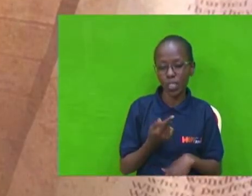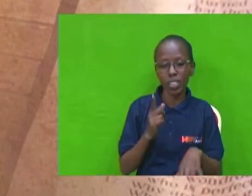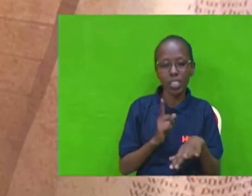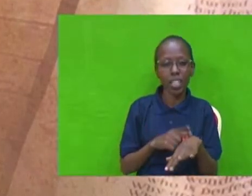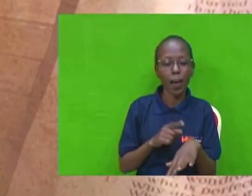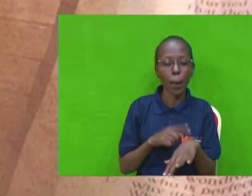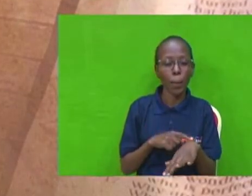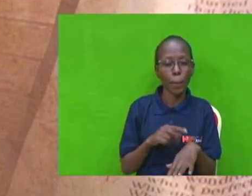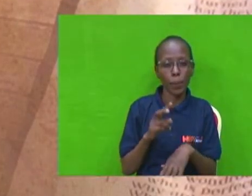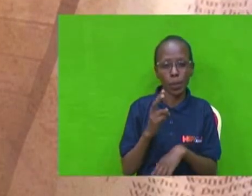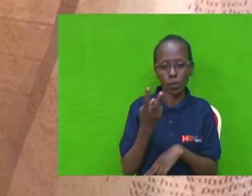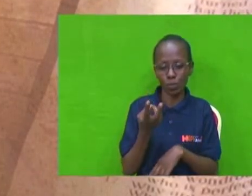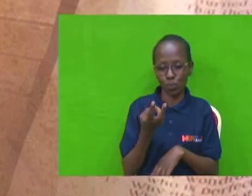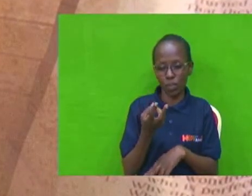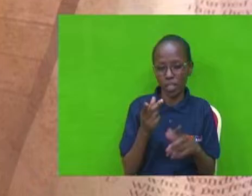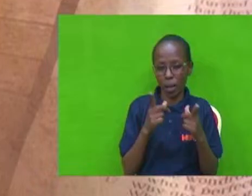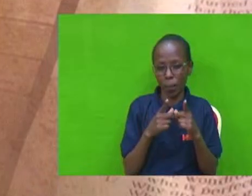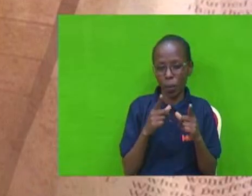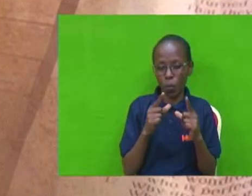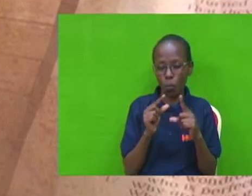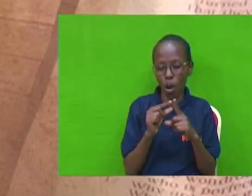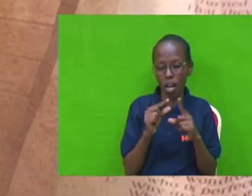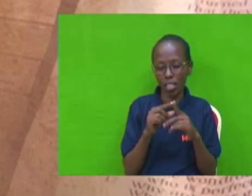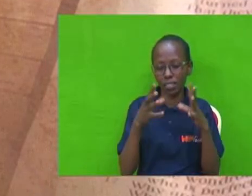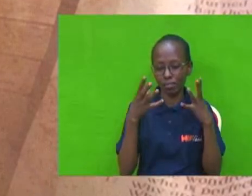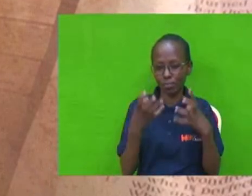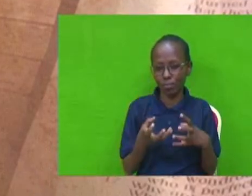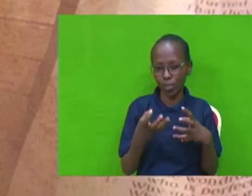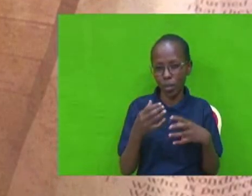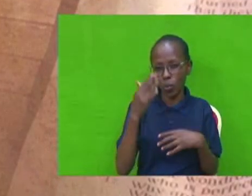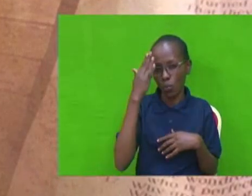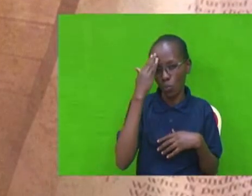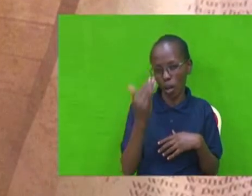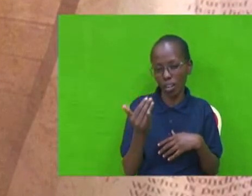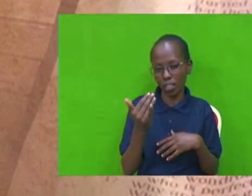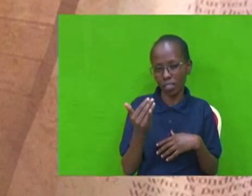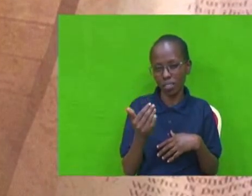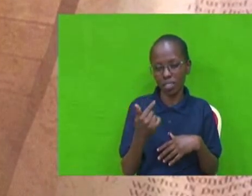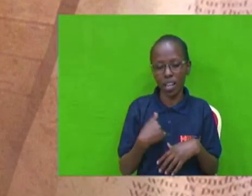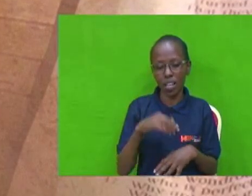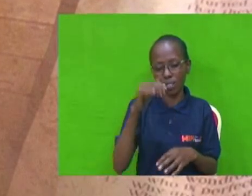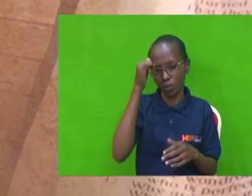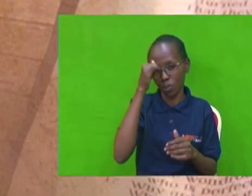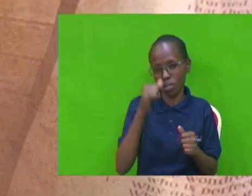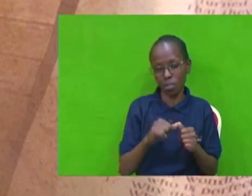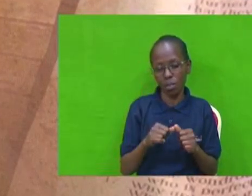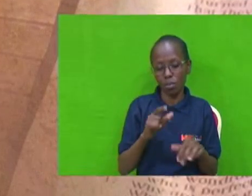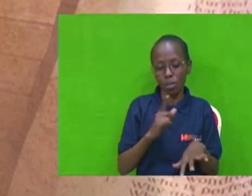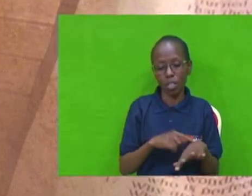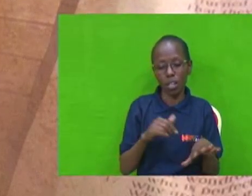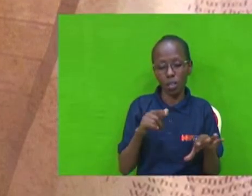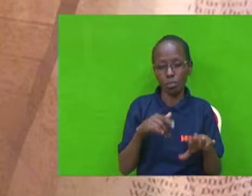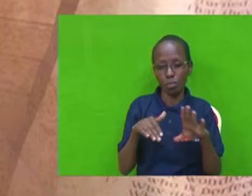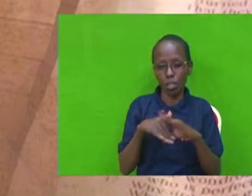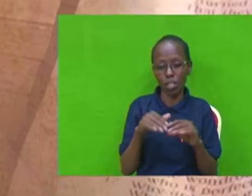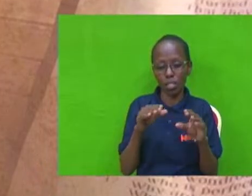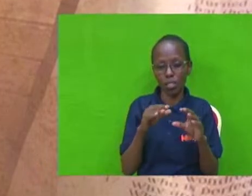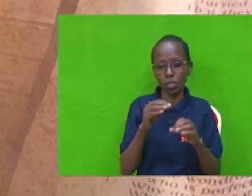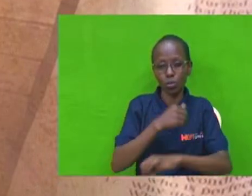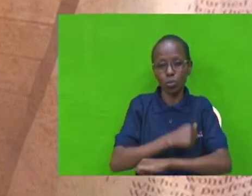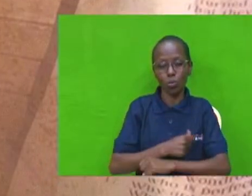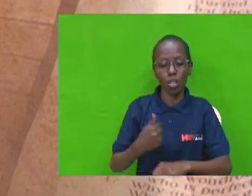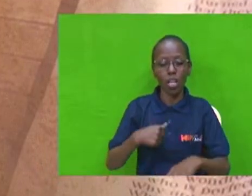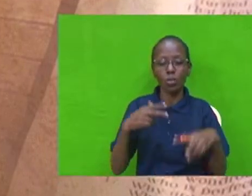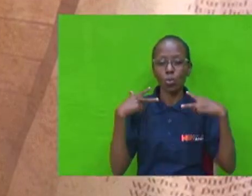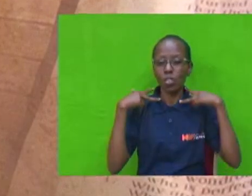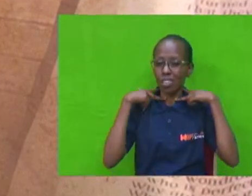unapoangalia neno hili ni nzito sana. Maana tunakumbuka sisi zote tulipokuwa shule tulikuwa nasikia slave trade.